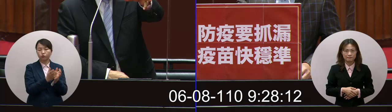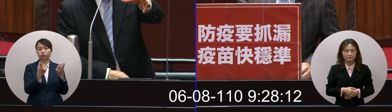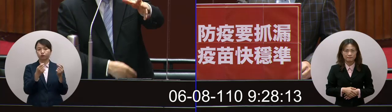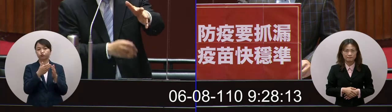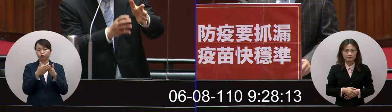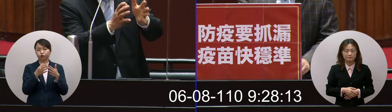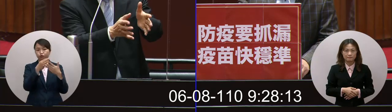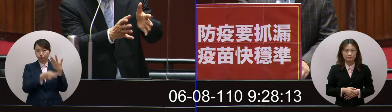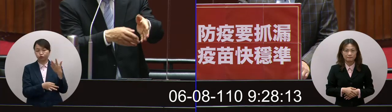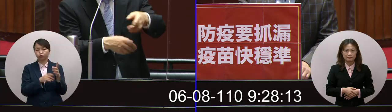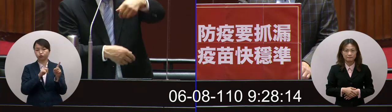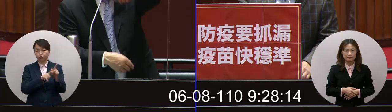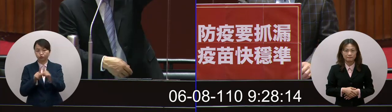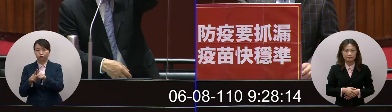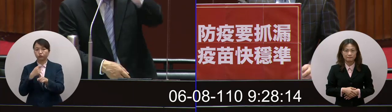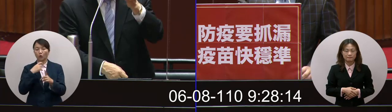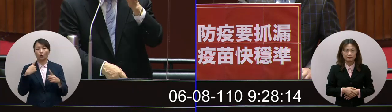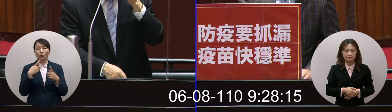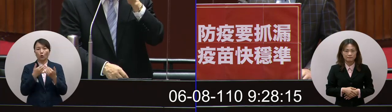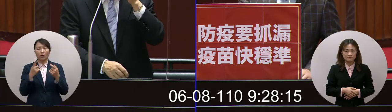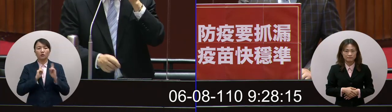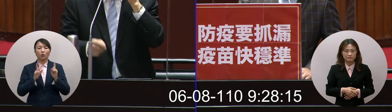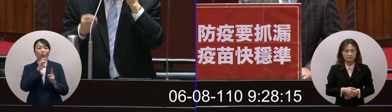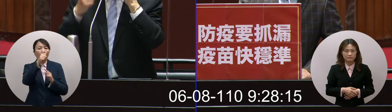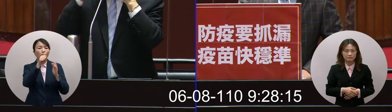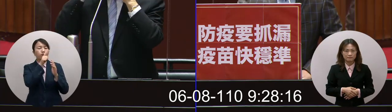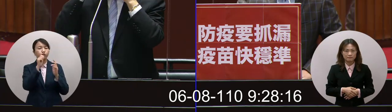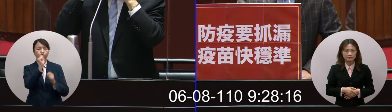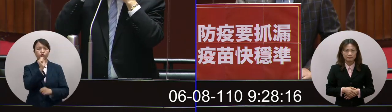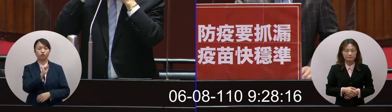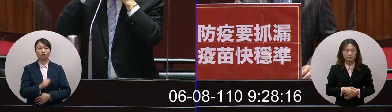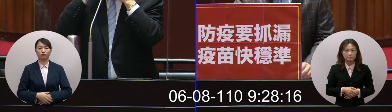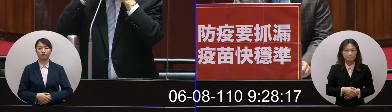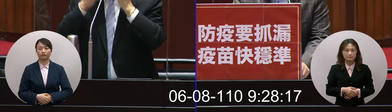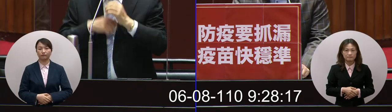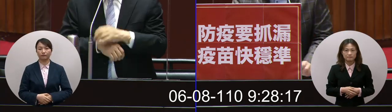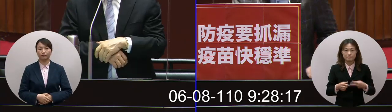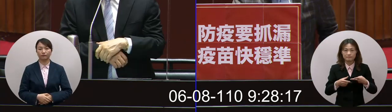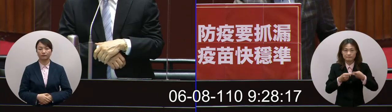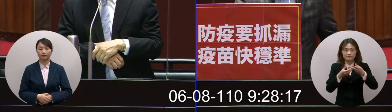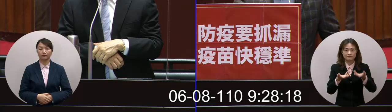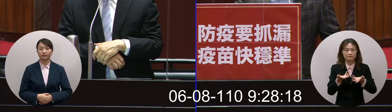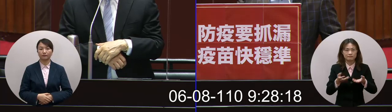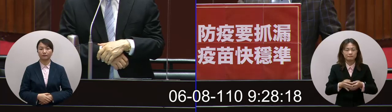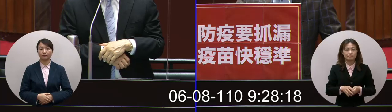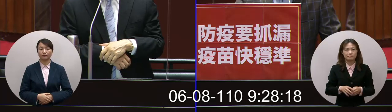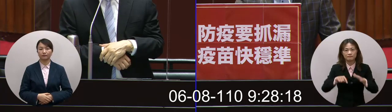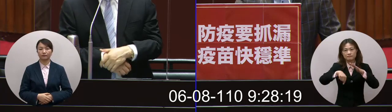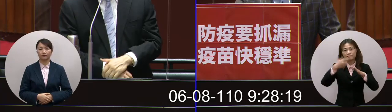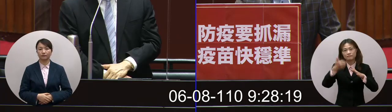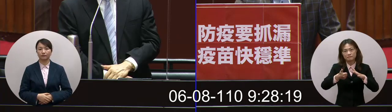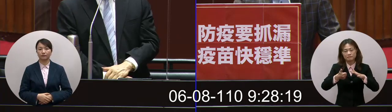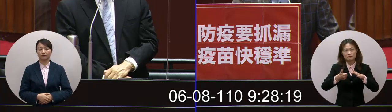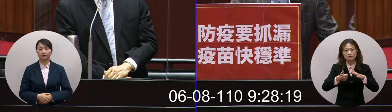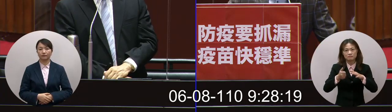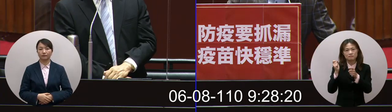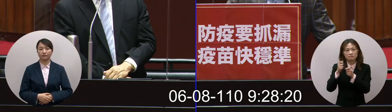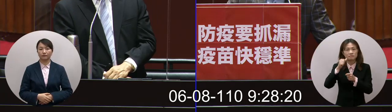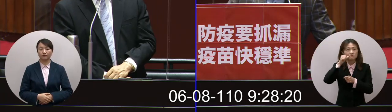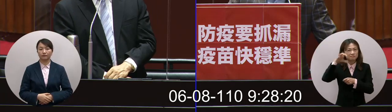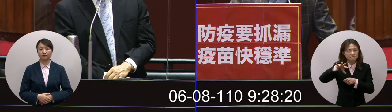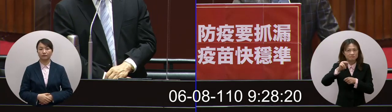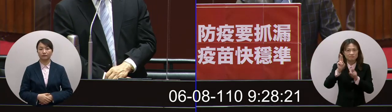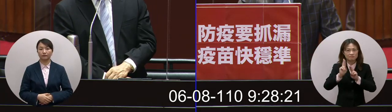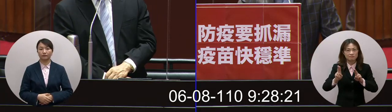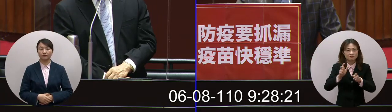呐要求伊袂使叫钱啊，等于雇佣袂使。 好，第二个部分哦，院长啊，因为咱进苗栗吼有几间电